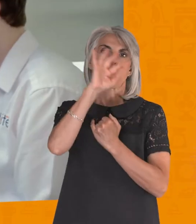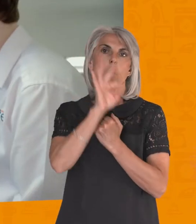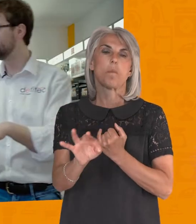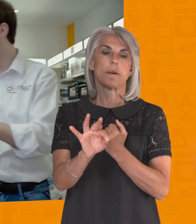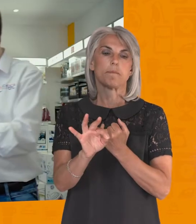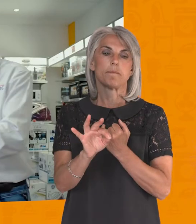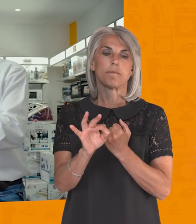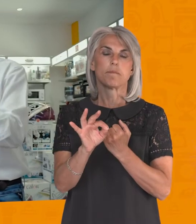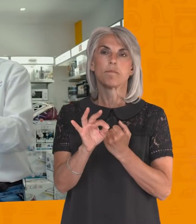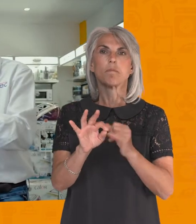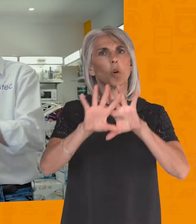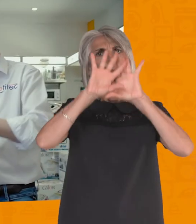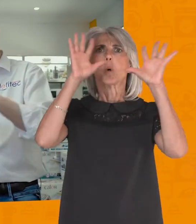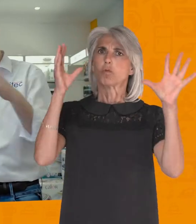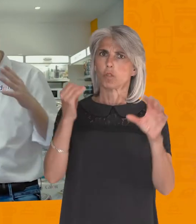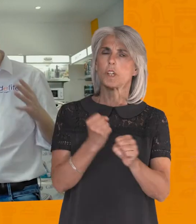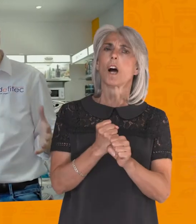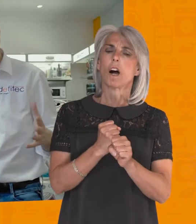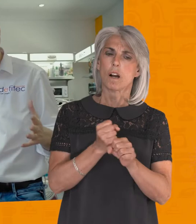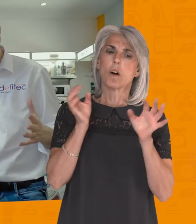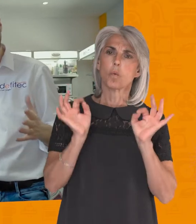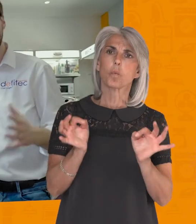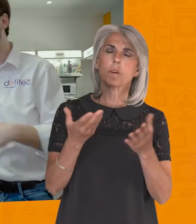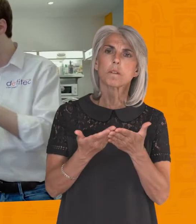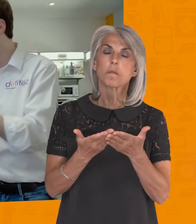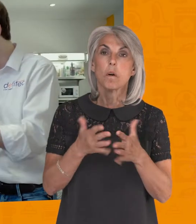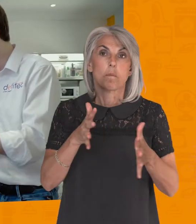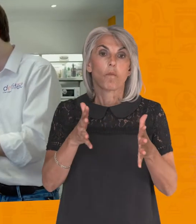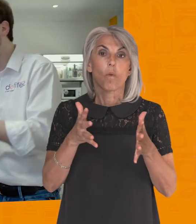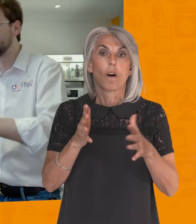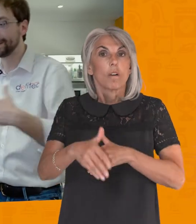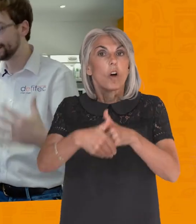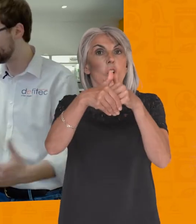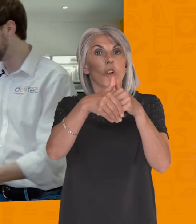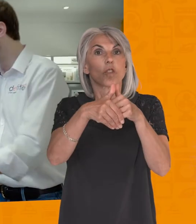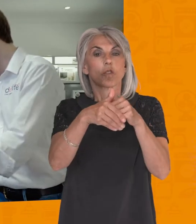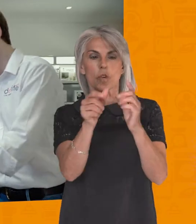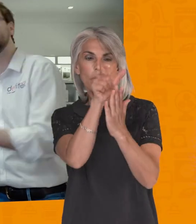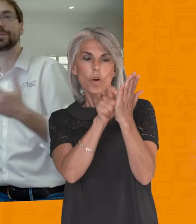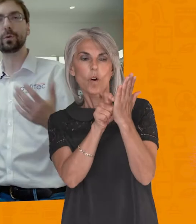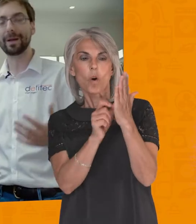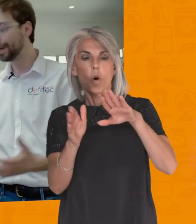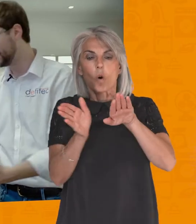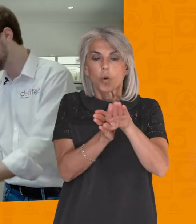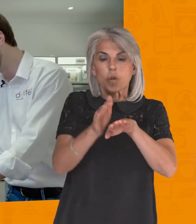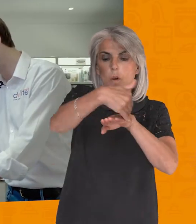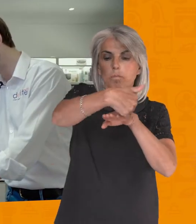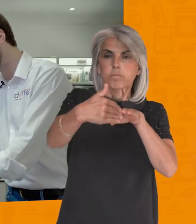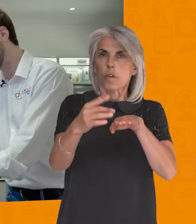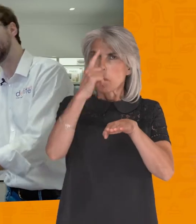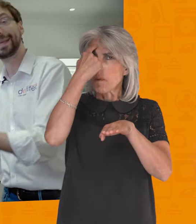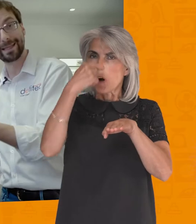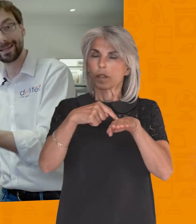votre appareil c'est pas une règle g6 et une grande règle générale mais ça peut évidemment vous aider certaines fois étiquette sur le côté selon la marque mais toujours